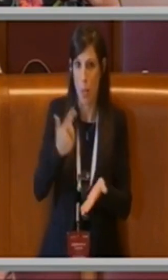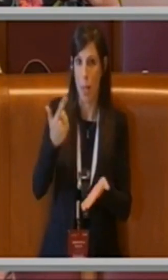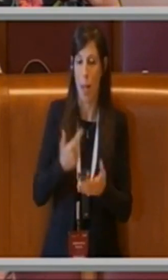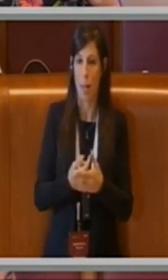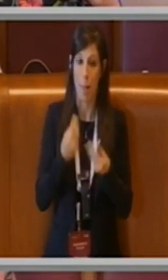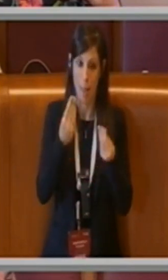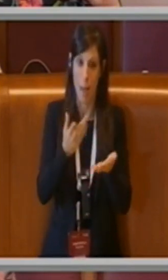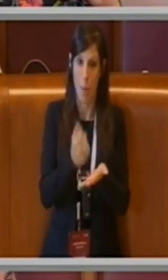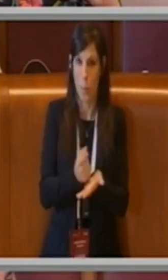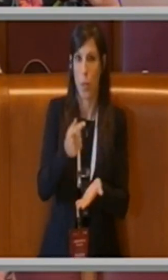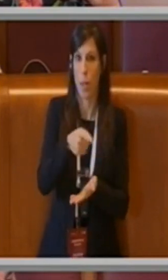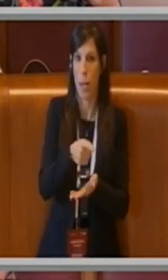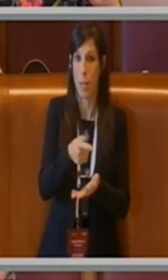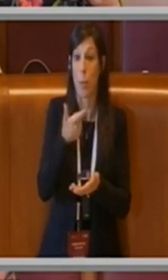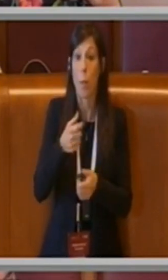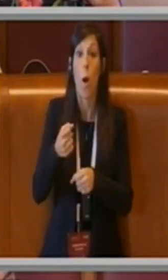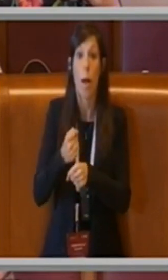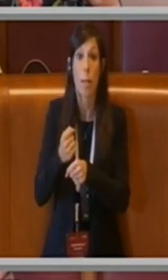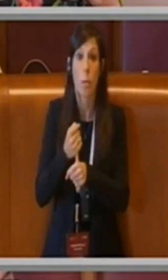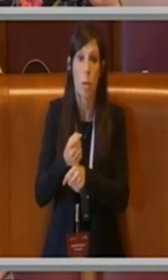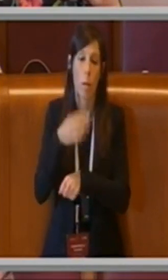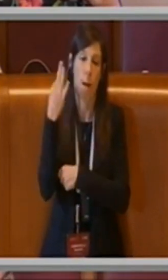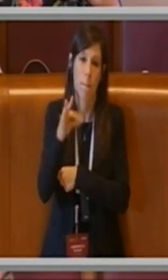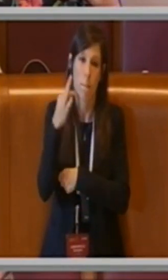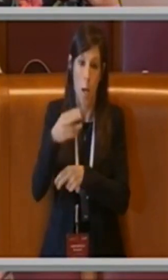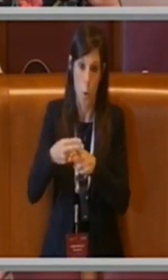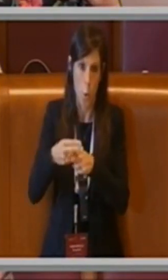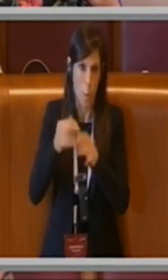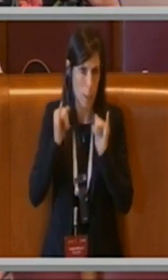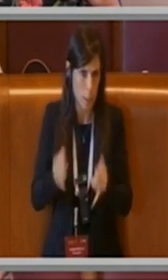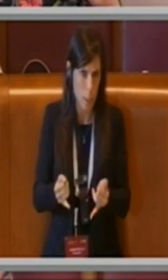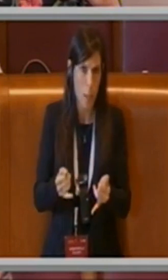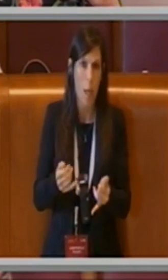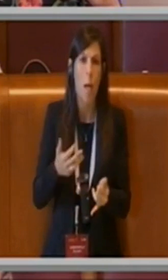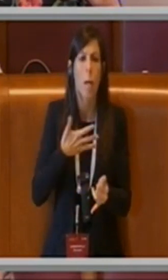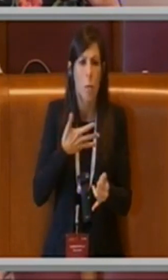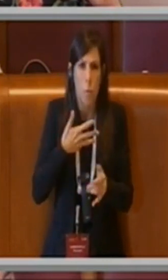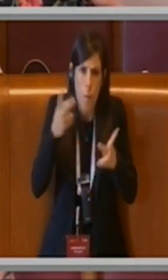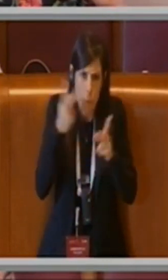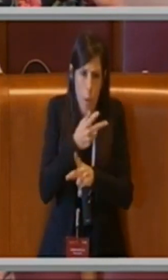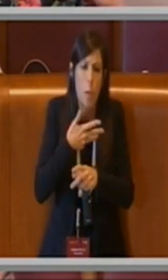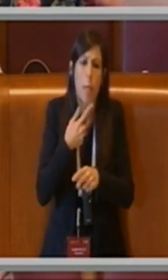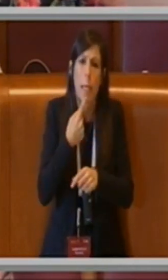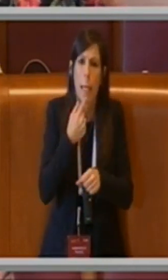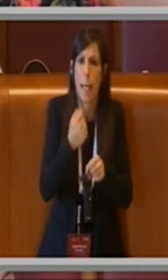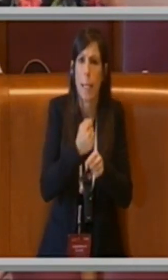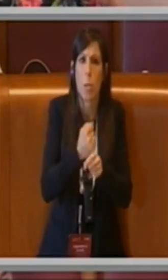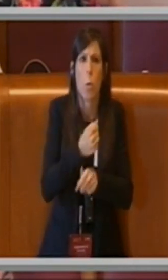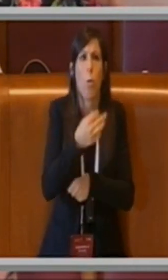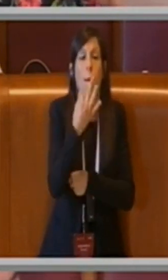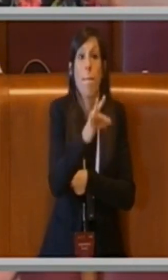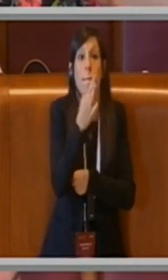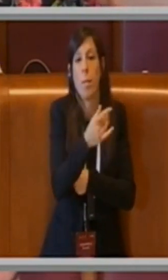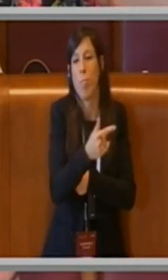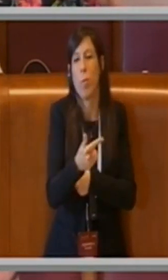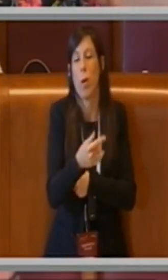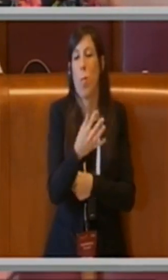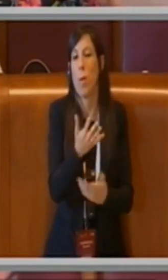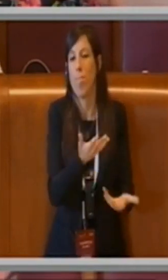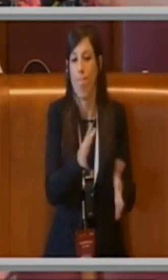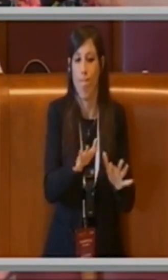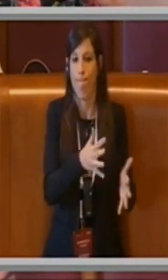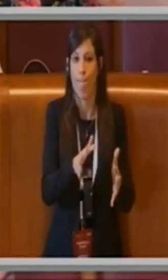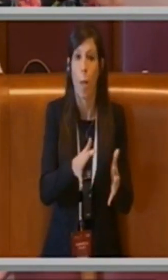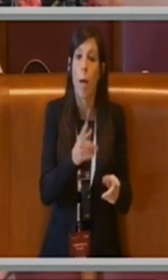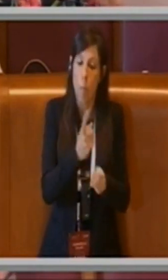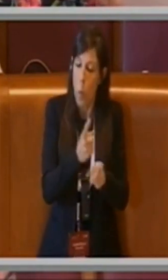di eccellenza anche a Roma, per carità deve trovare posto anche l'artigianato non di eccellenza, però sicuramente creando